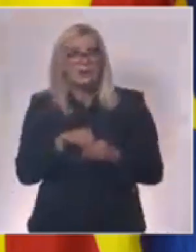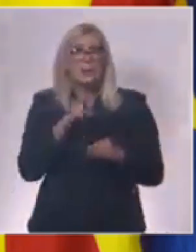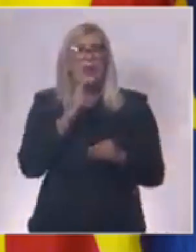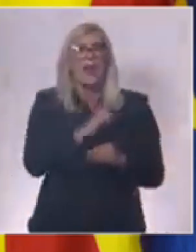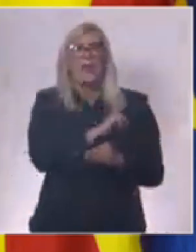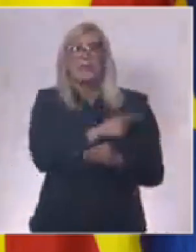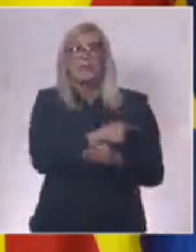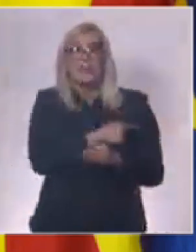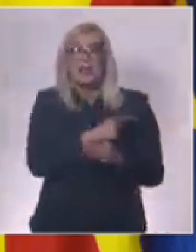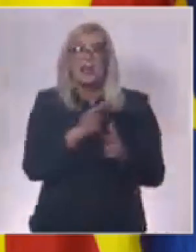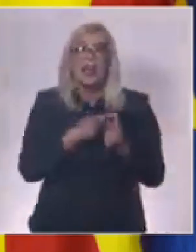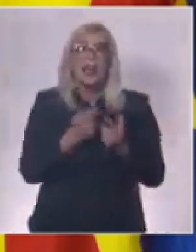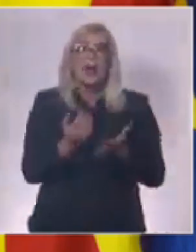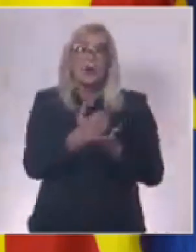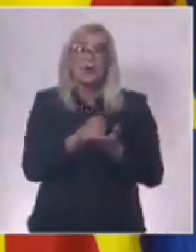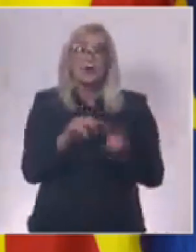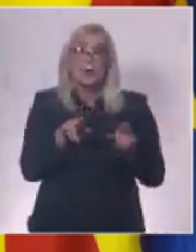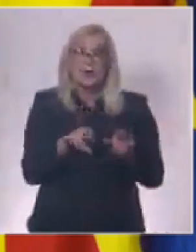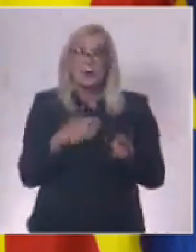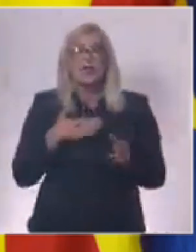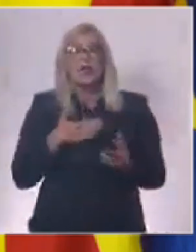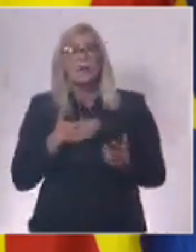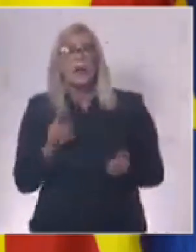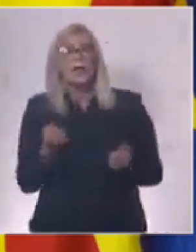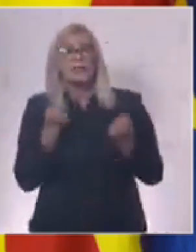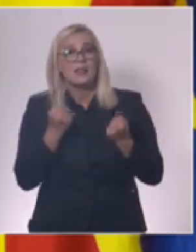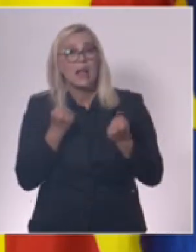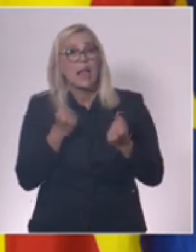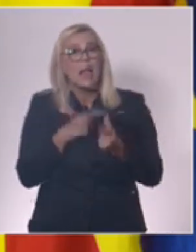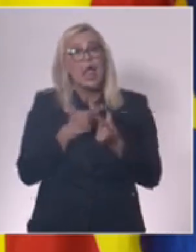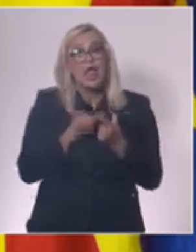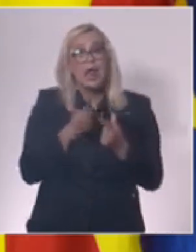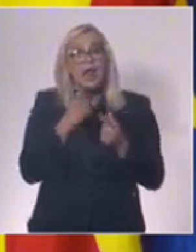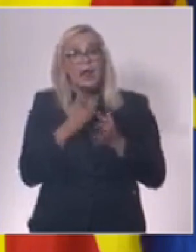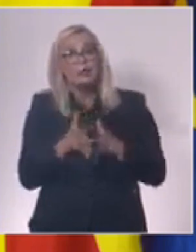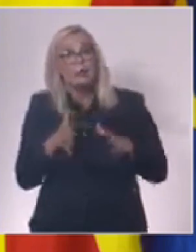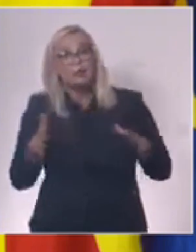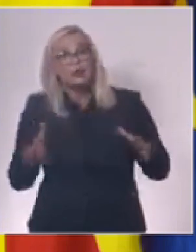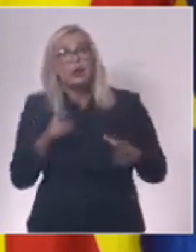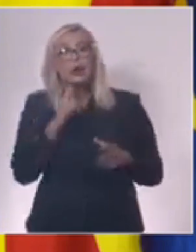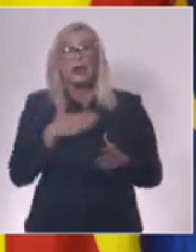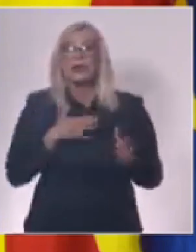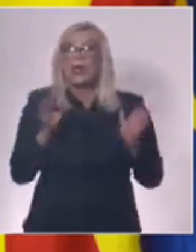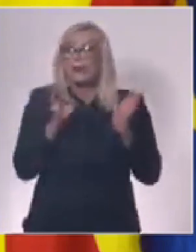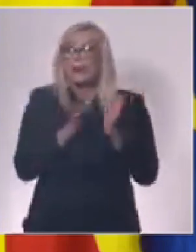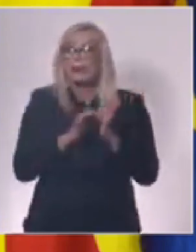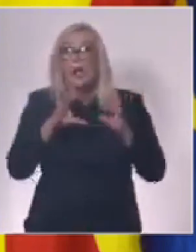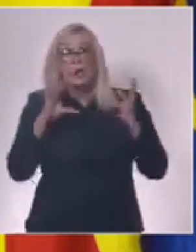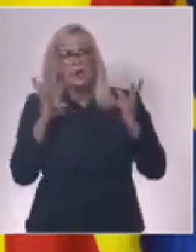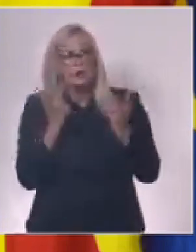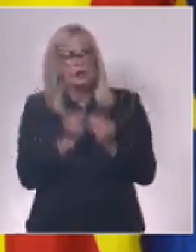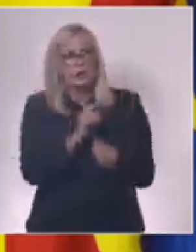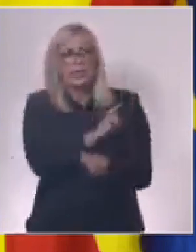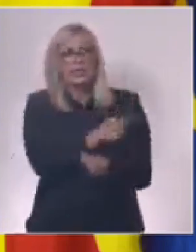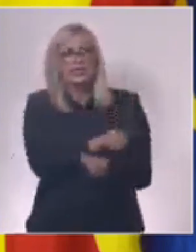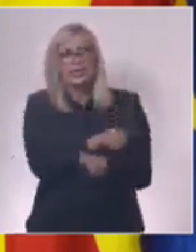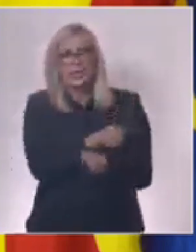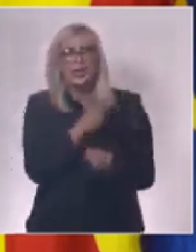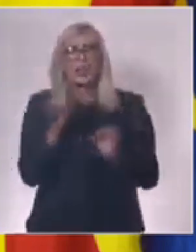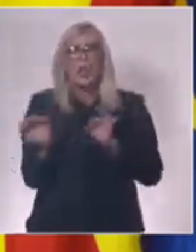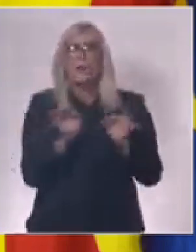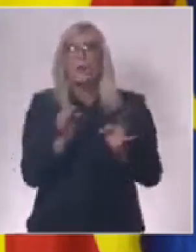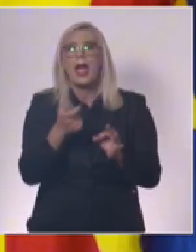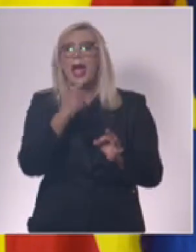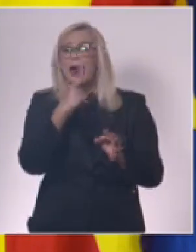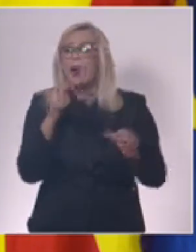постојната, со нејзино зајакнување или проширување, а која што ќе има за цел со сите ресурси и капацитети да обезбеди